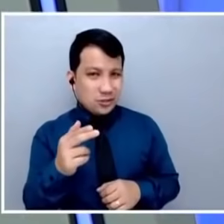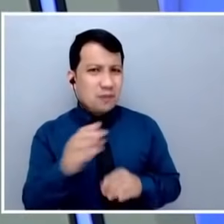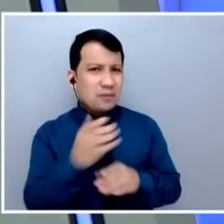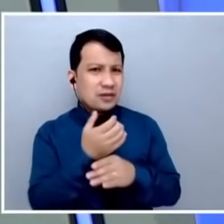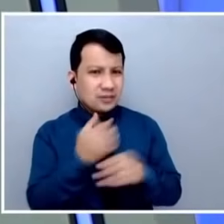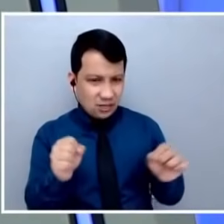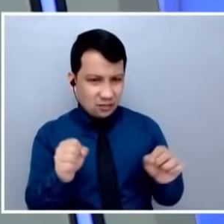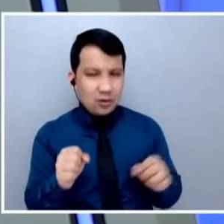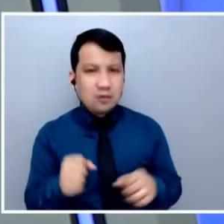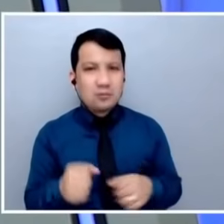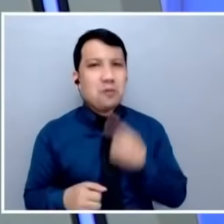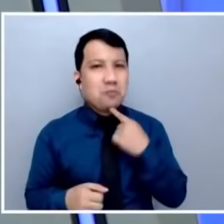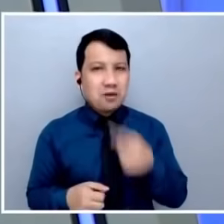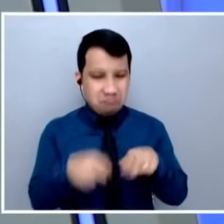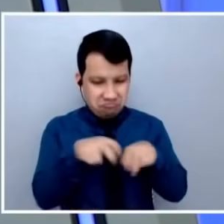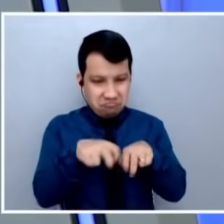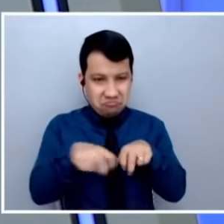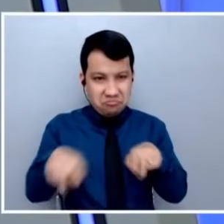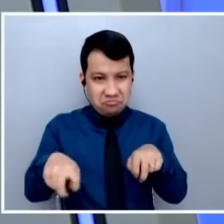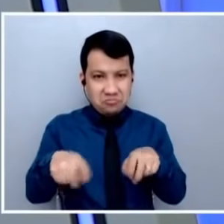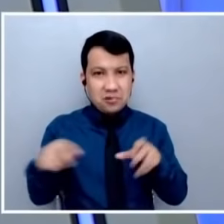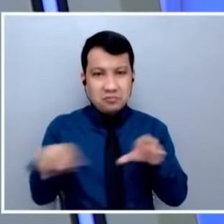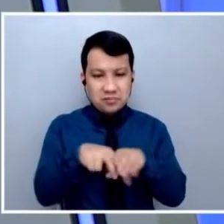maiwasang magdidikit-dikit ang mga pasahero.